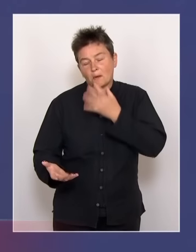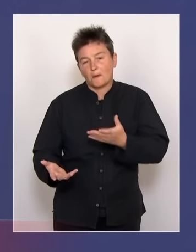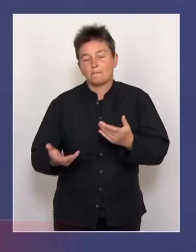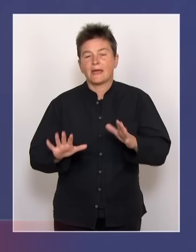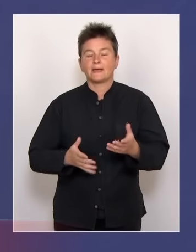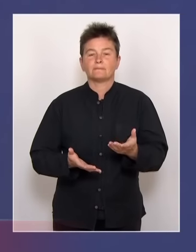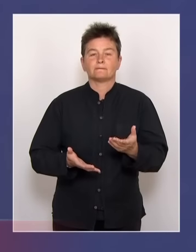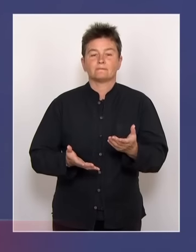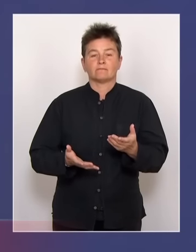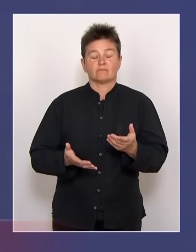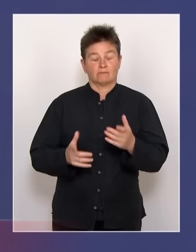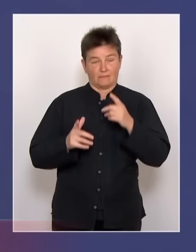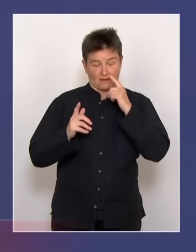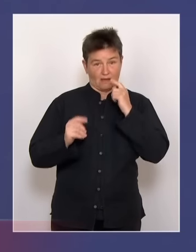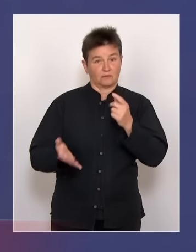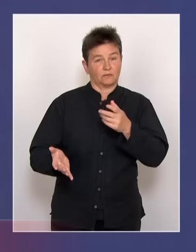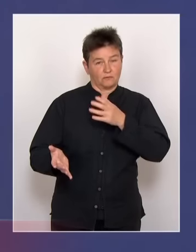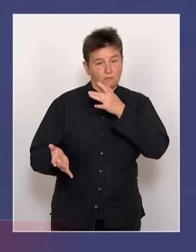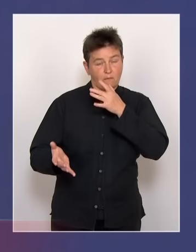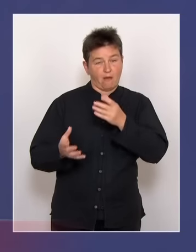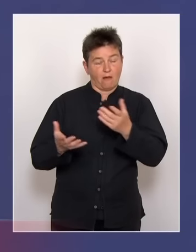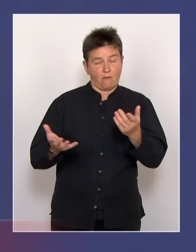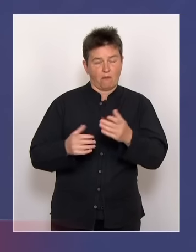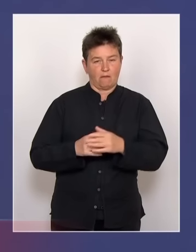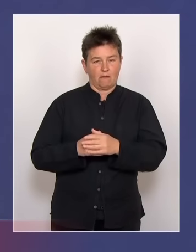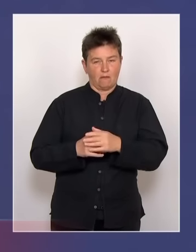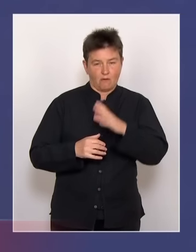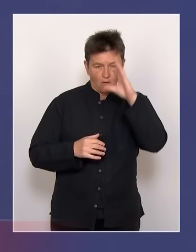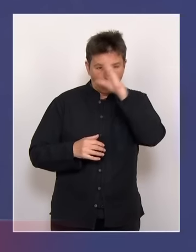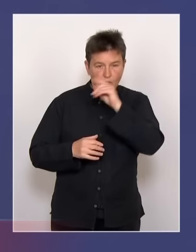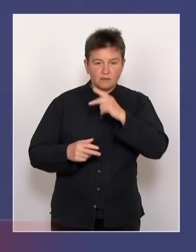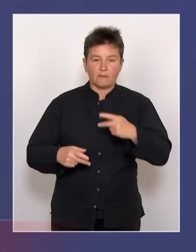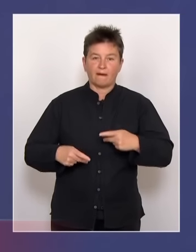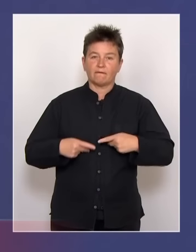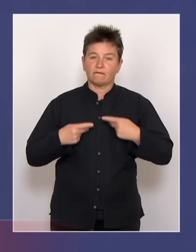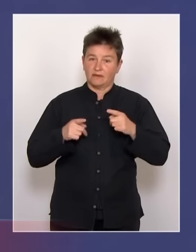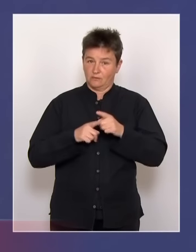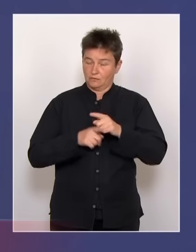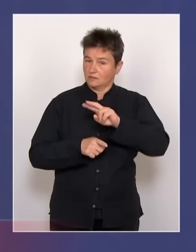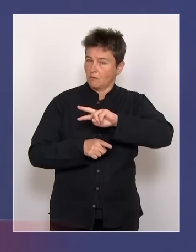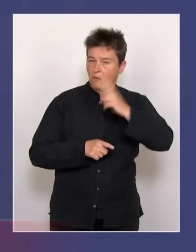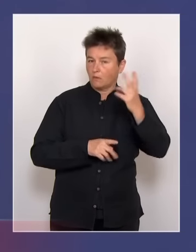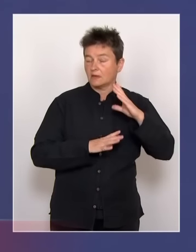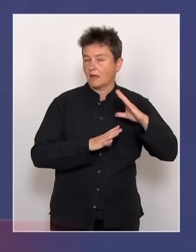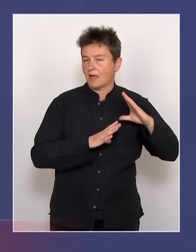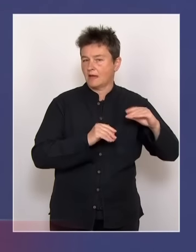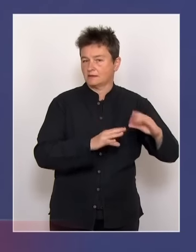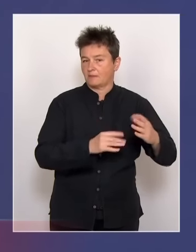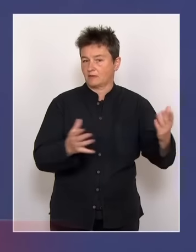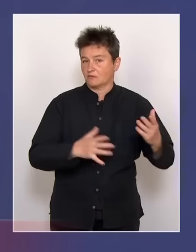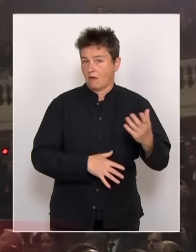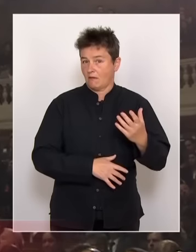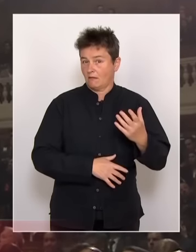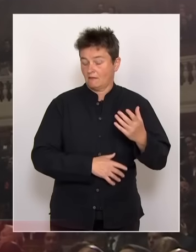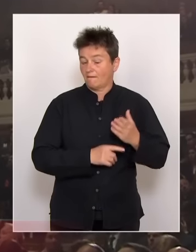mais nul ne saurait ignorer que nos vies aujourd'hui se passent dans un autre espace celle de nos